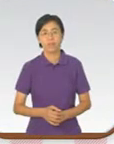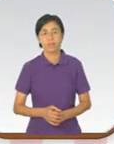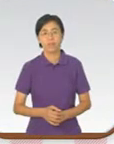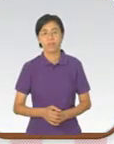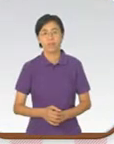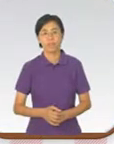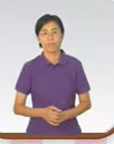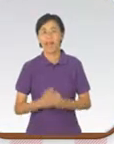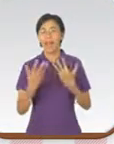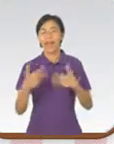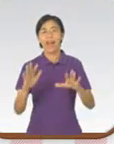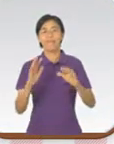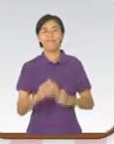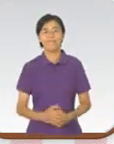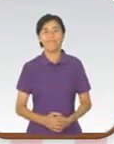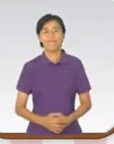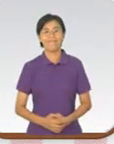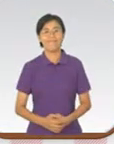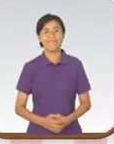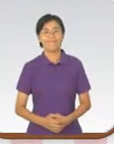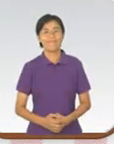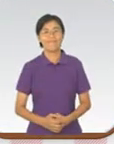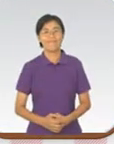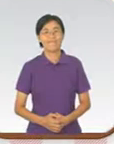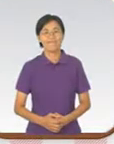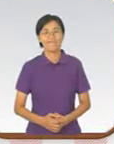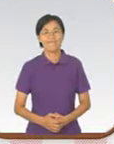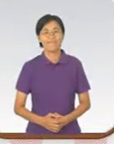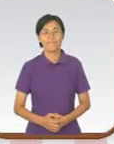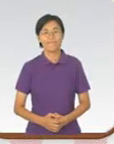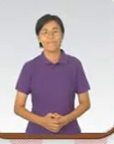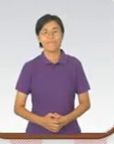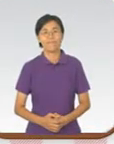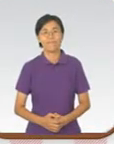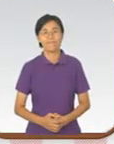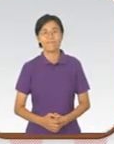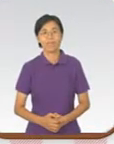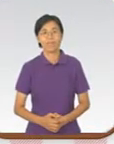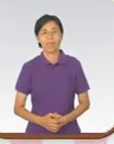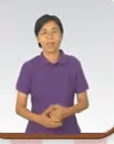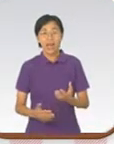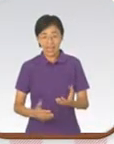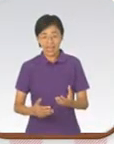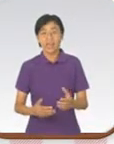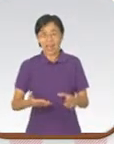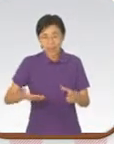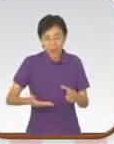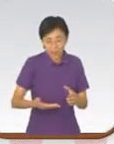เรียบร้อย ครับ นะคะก็เดี๋ยวย้ายใส่จานก่อนละกันเดี๋ยวเราค่อยแต่งหน้ากันทีเดียวเนาะ